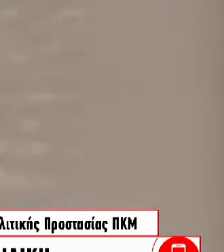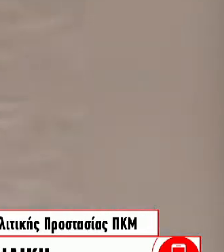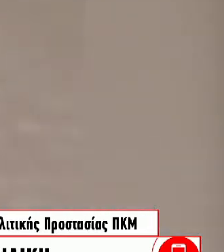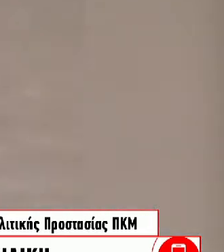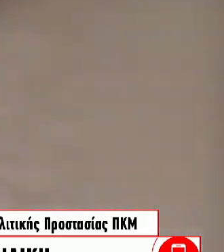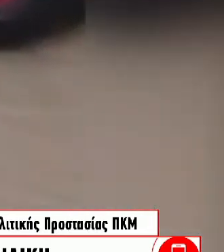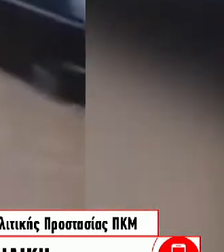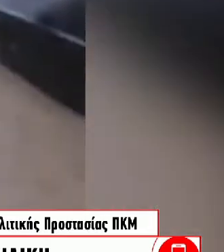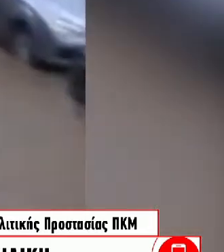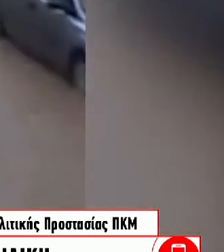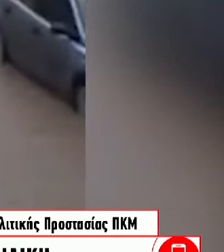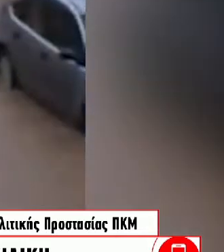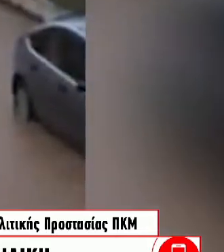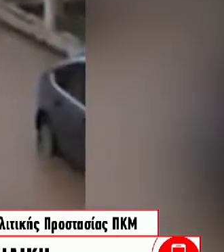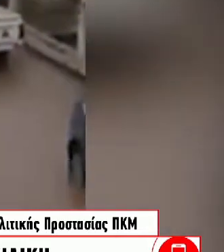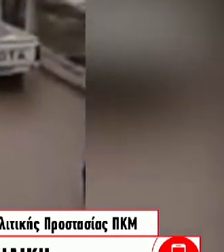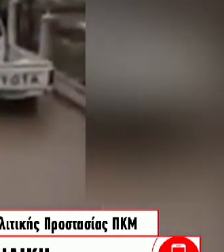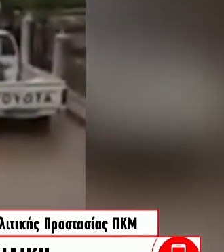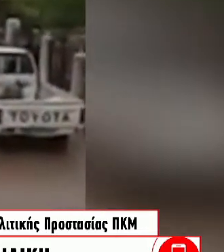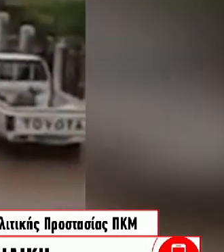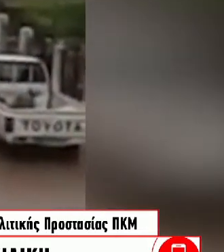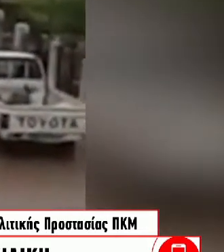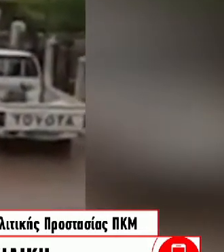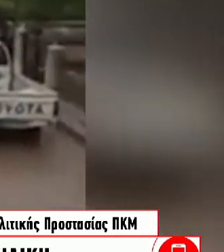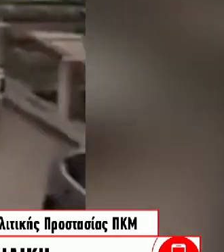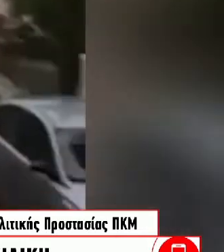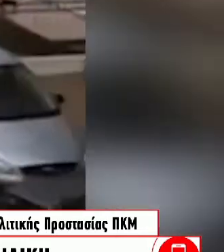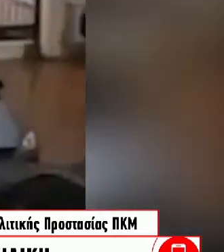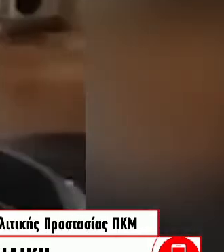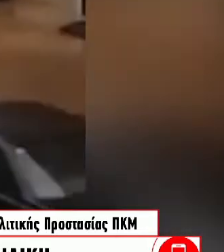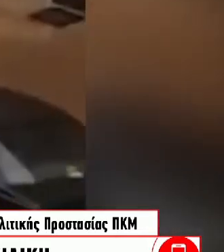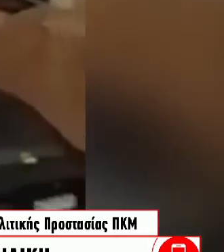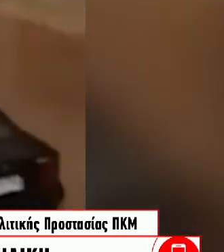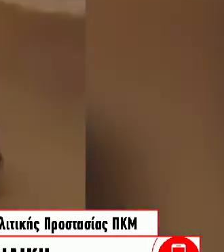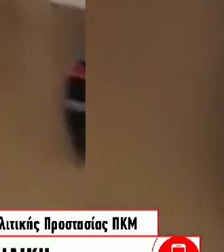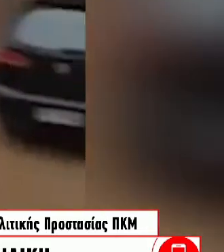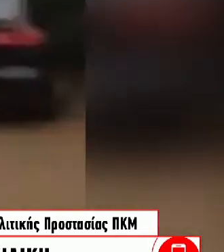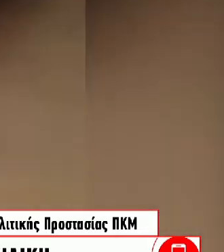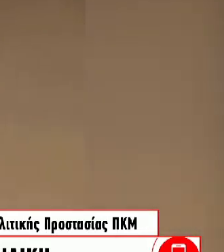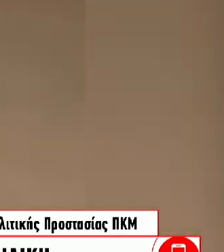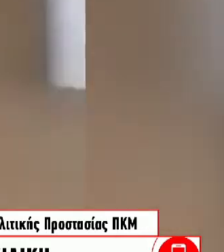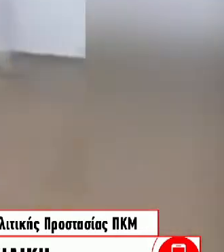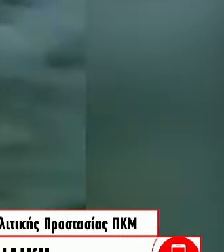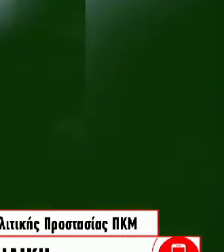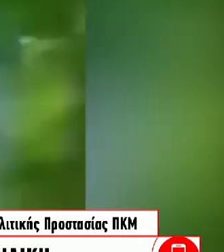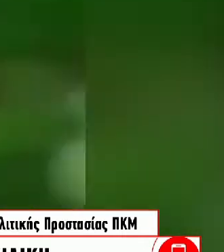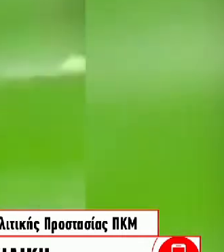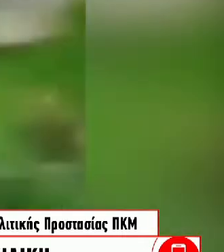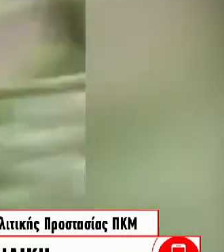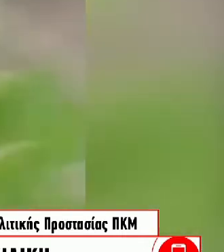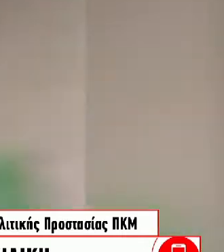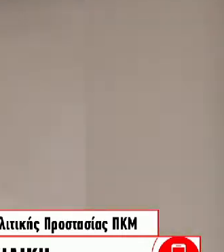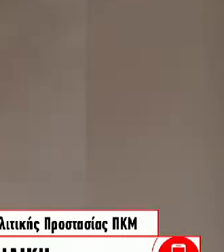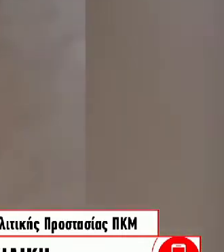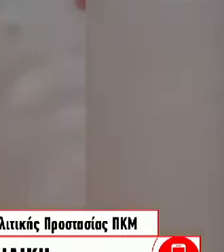με αυτά τα φαινόμενα. Έτσι ώστε να δούμε πώς θα μπορέσουμε να τα αντιμετωπίσουμε καλύτερα, ειδικά στην Βόρεια Ελλάδα και στην